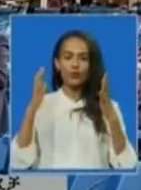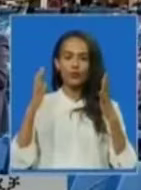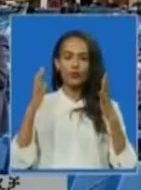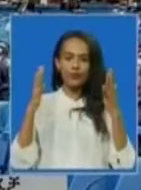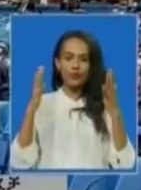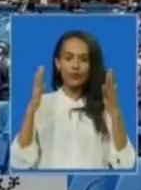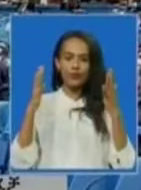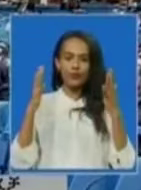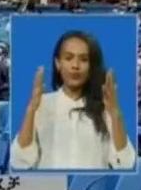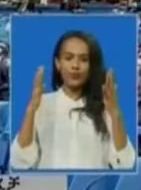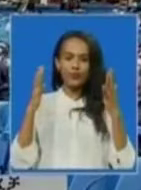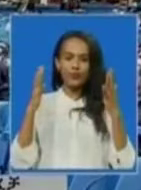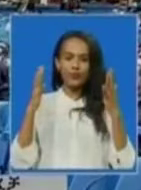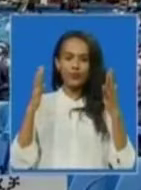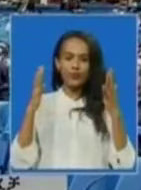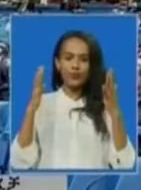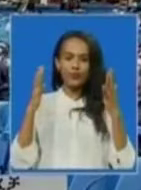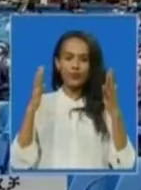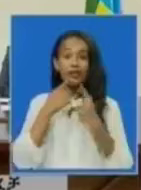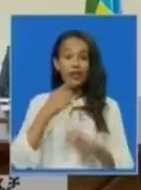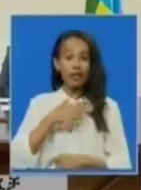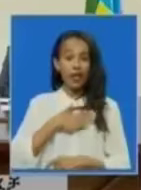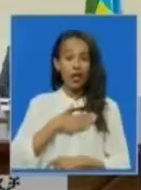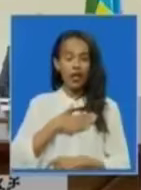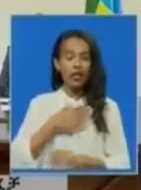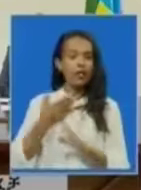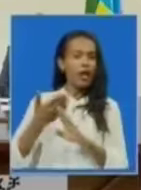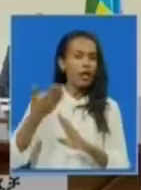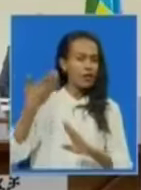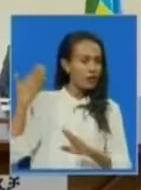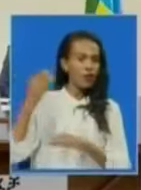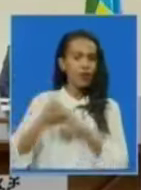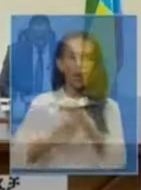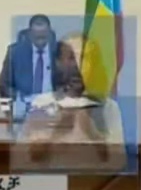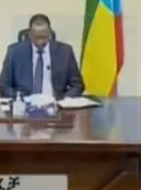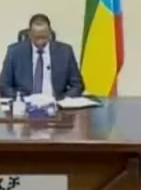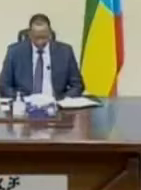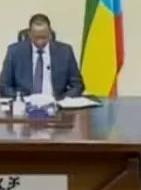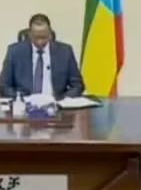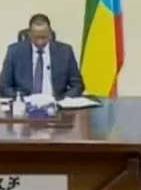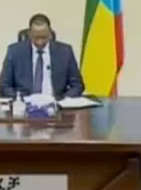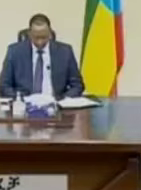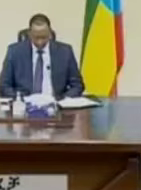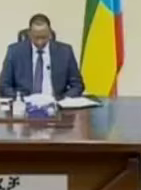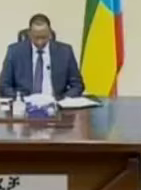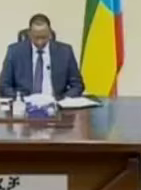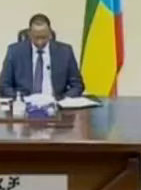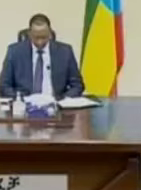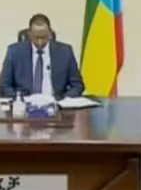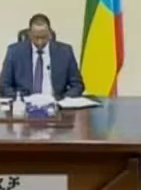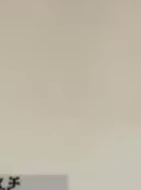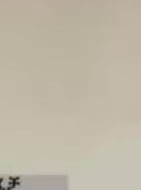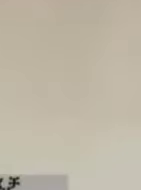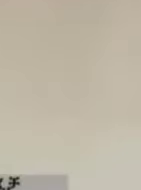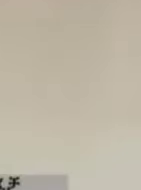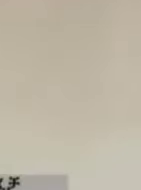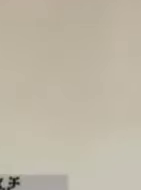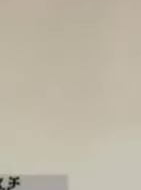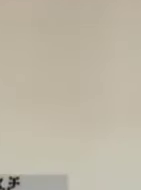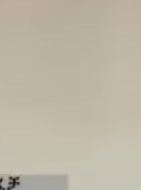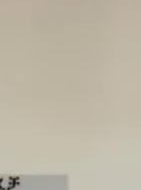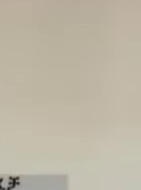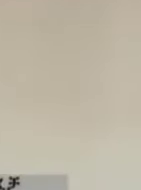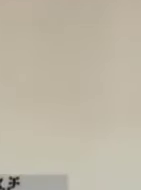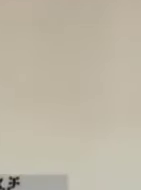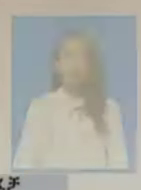ረገድ ኮሮናን ማከም የሚያስችሉ የጤና ተቋማትን የገነባንበት፣ የመከላከያና የማከሚያ ቁሶችን ከራሳችን አልፈን ለሌሎች የአፍሪካ